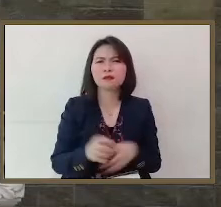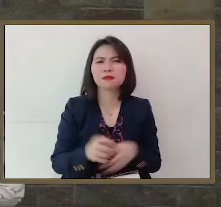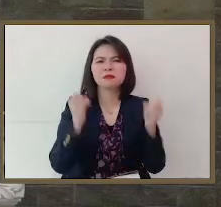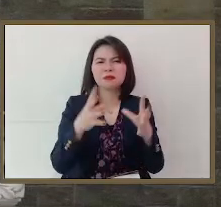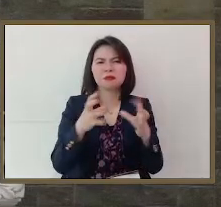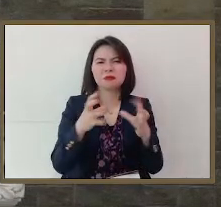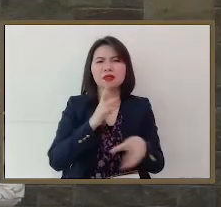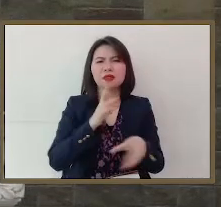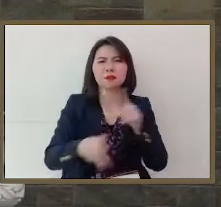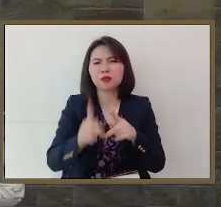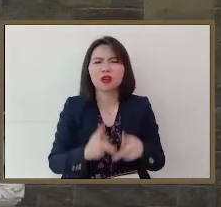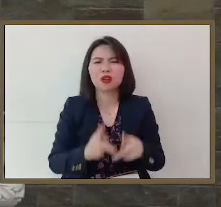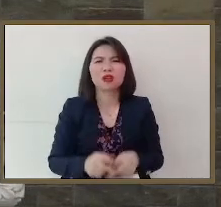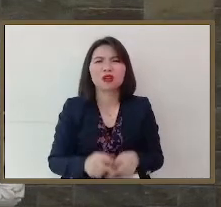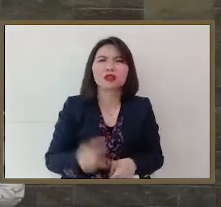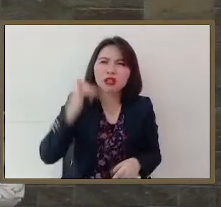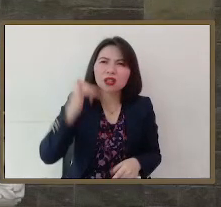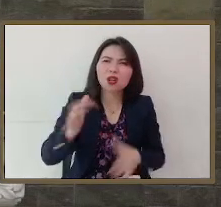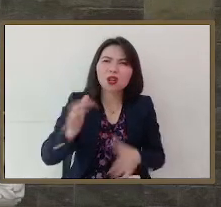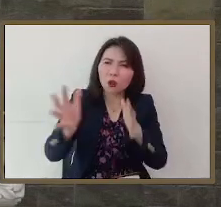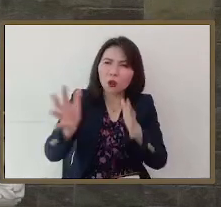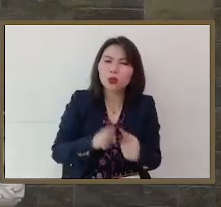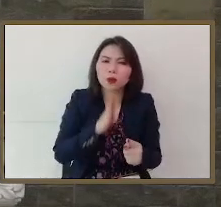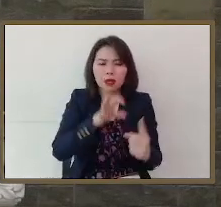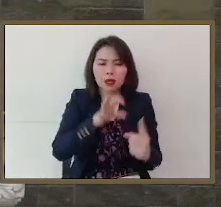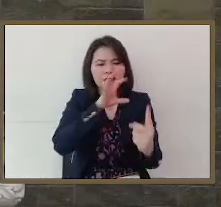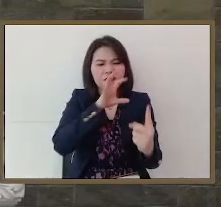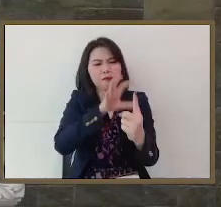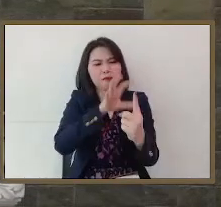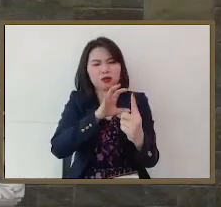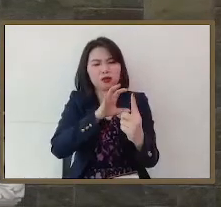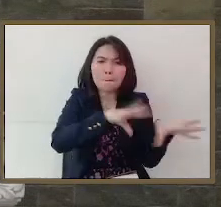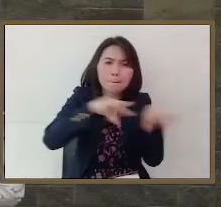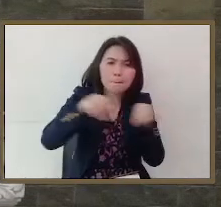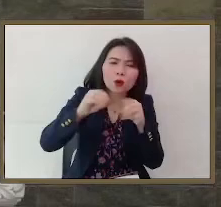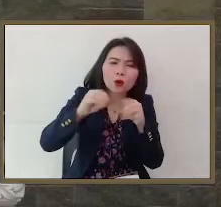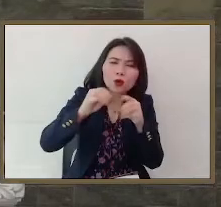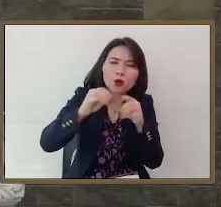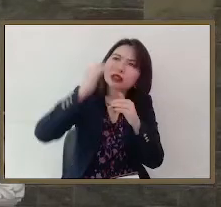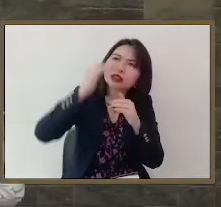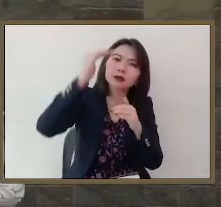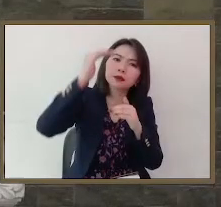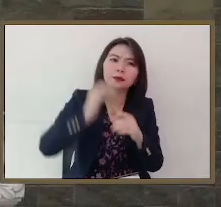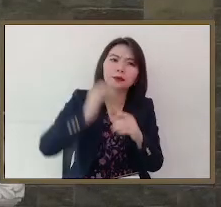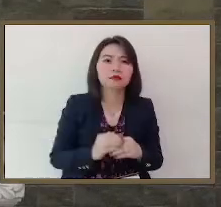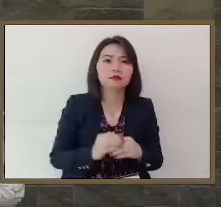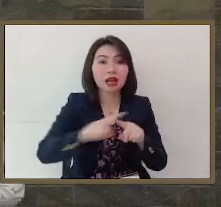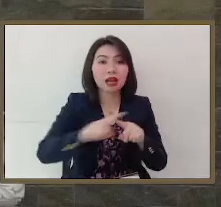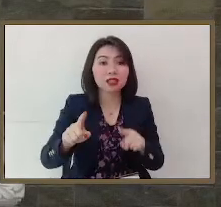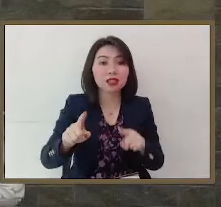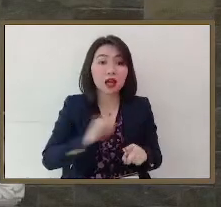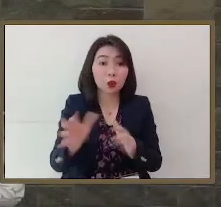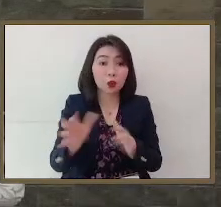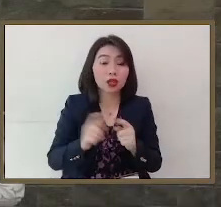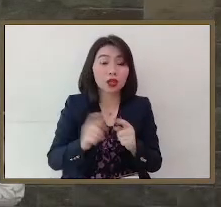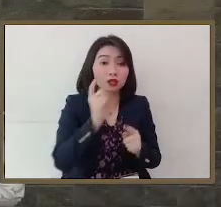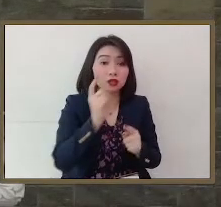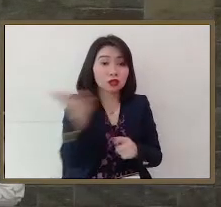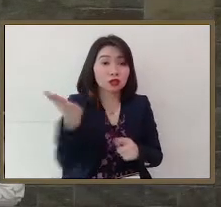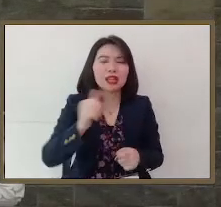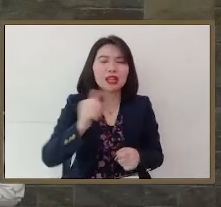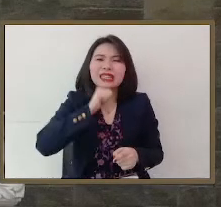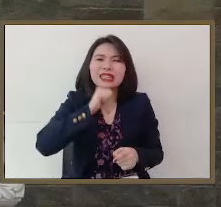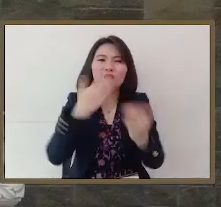gustong magkaroon, mapunta sa top. Pero nais ko pong sabihin sa inyo mga kapatid, hindi lahat ng nasa top